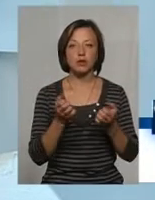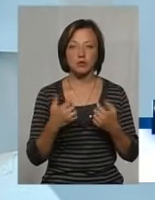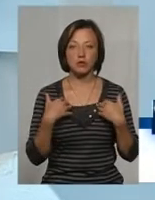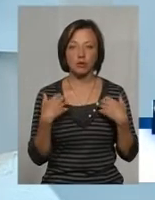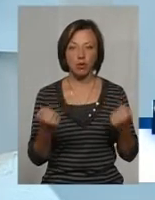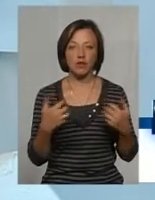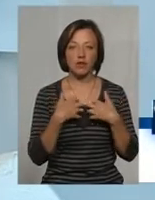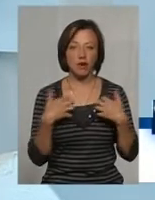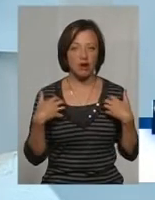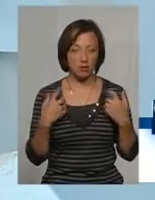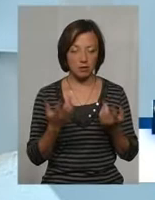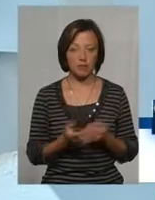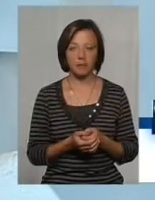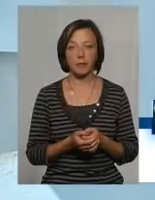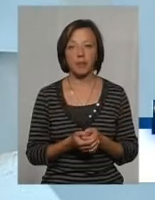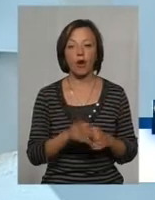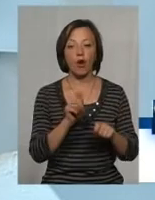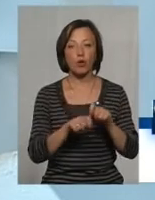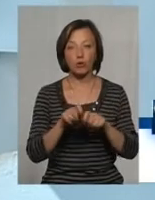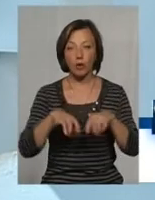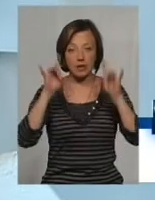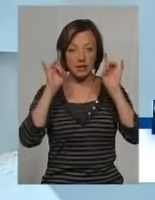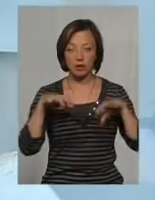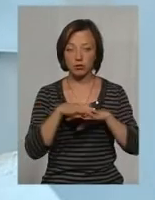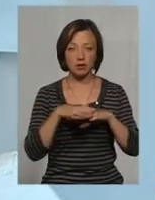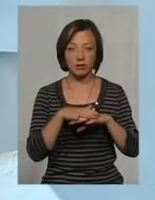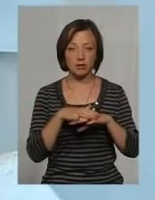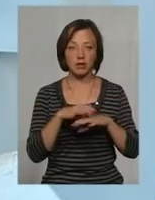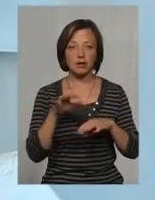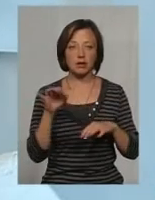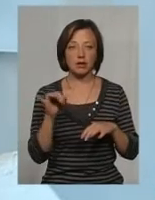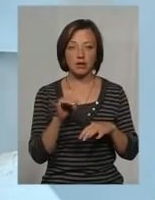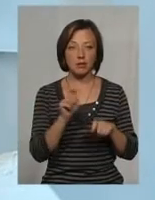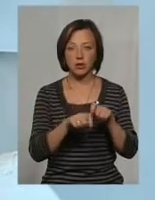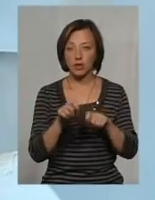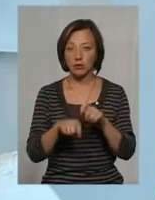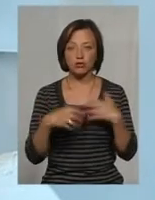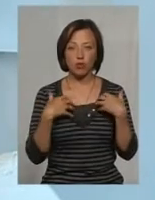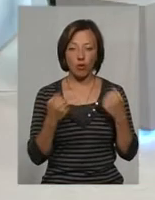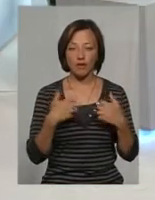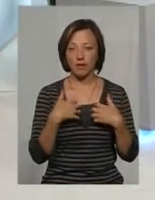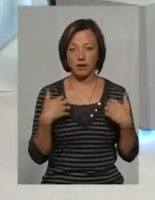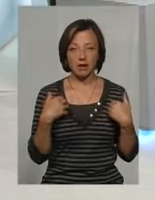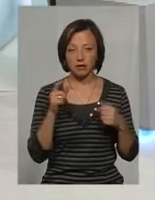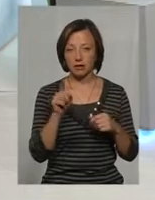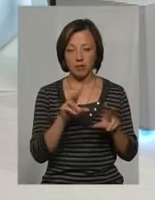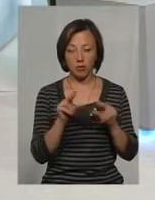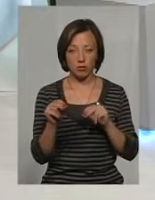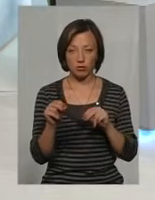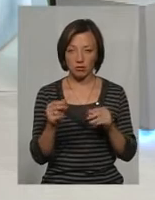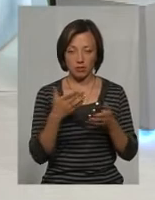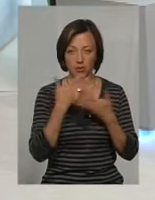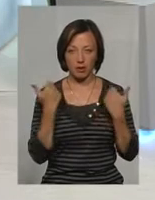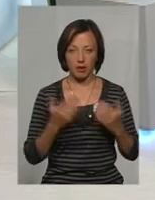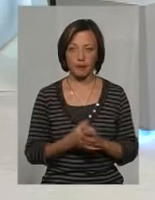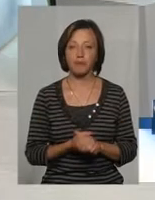здорової тваринки. А контролю на стихійному ринку і певної простеженості щодо здоров'я та благополуччя тварин